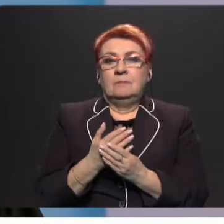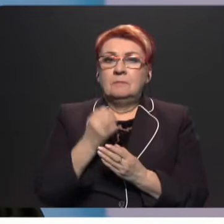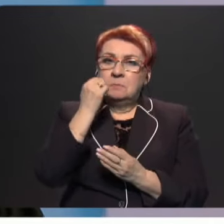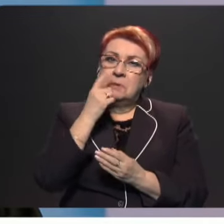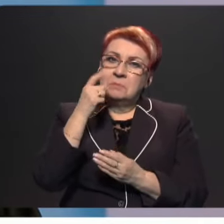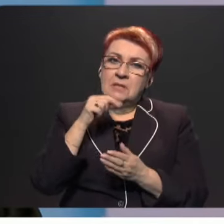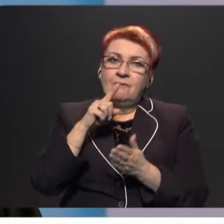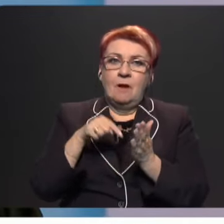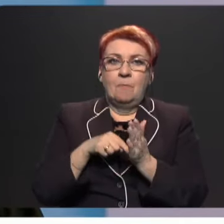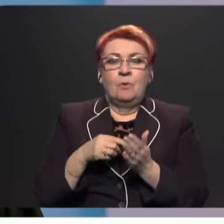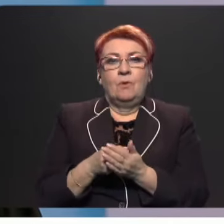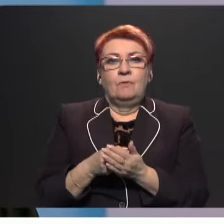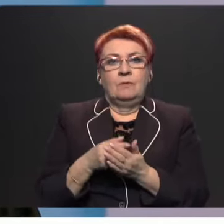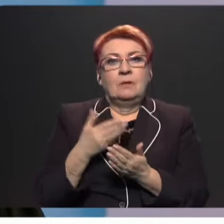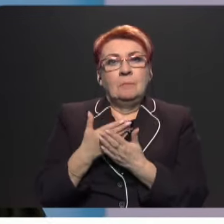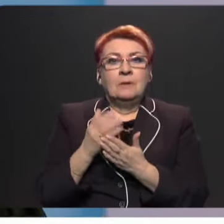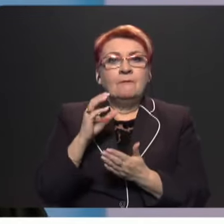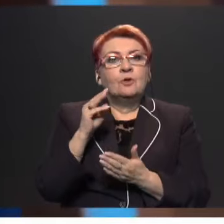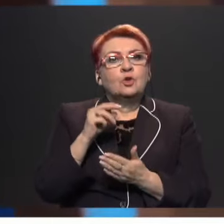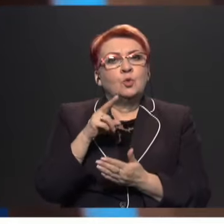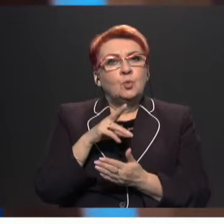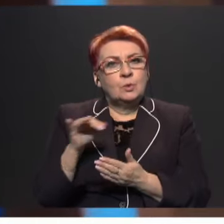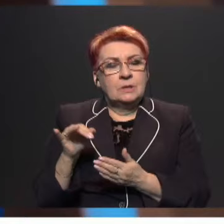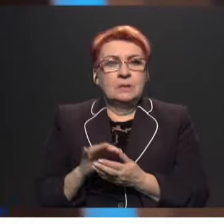вопрос. Отличный очень актуальный вопрос.